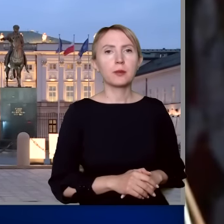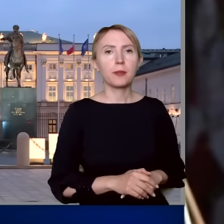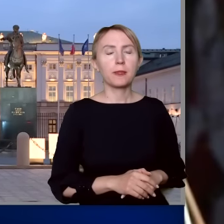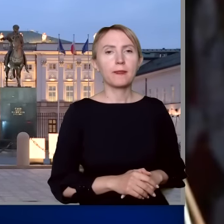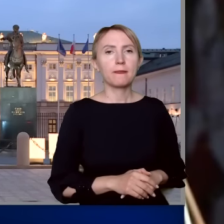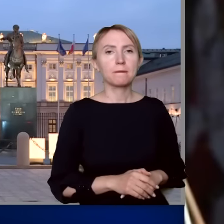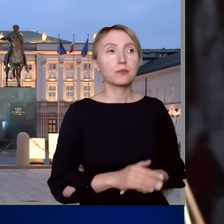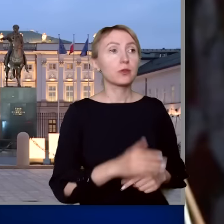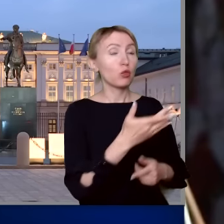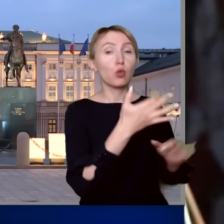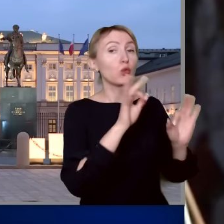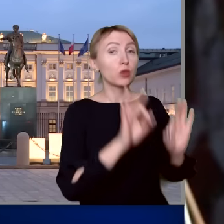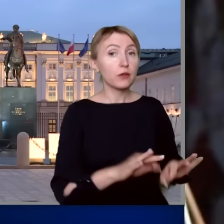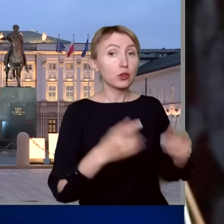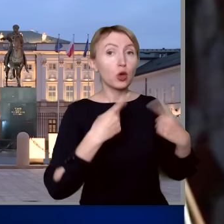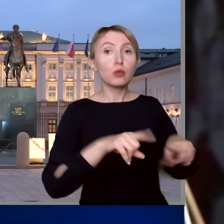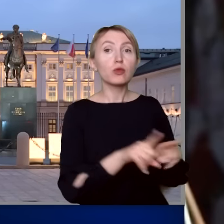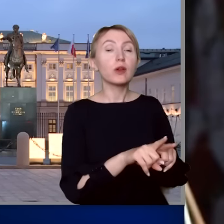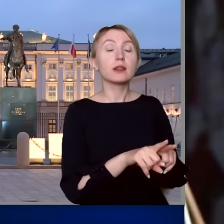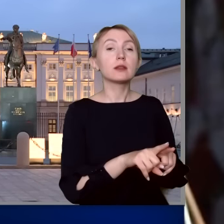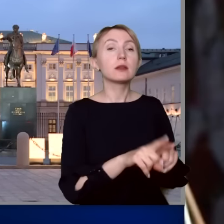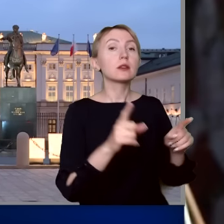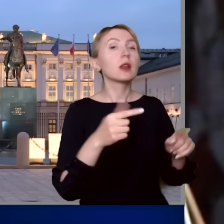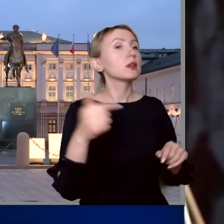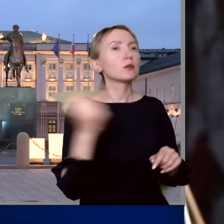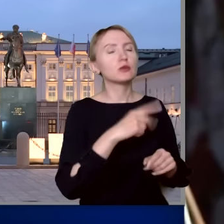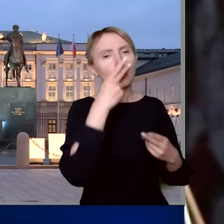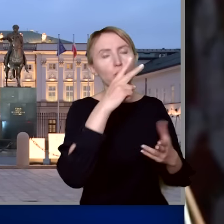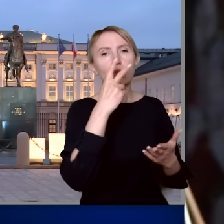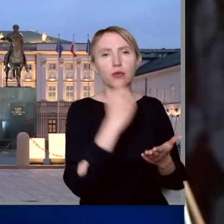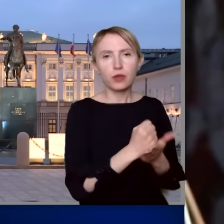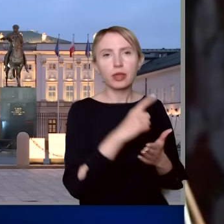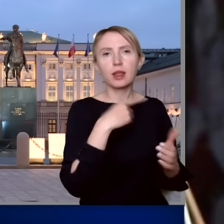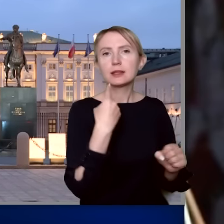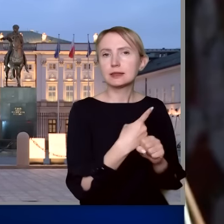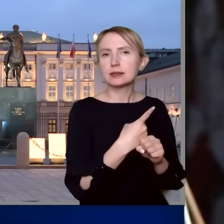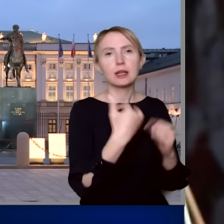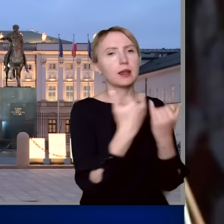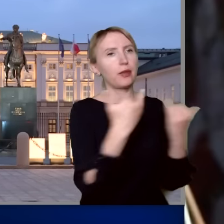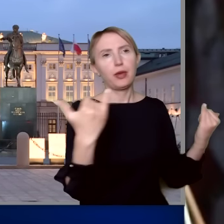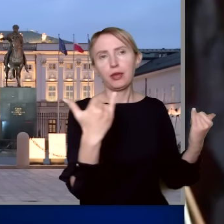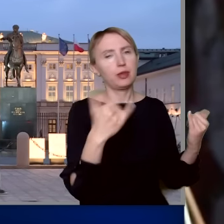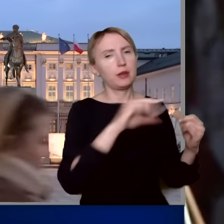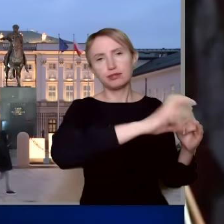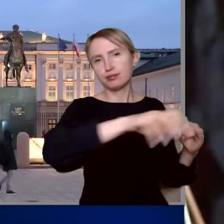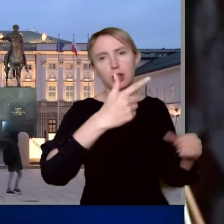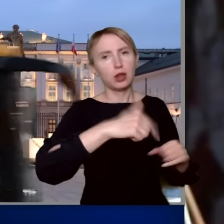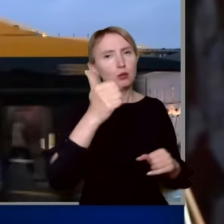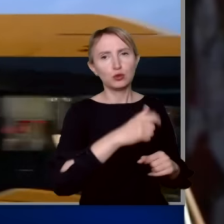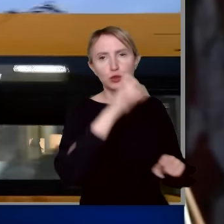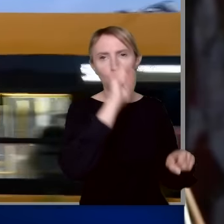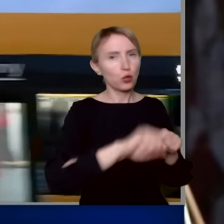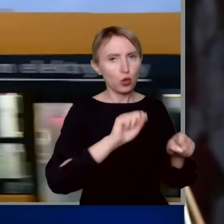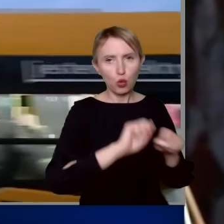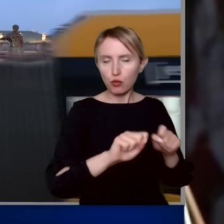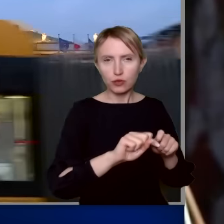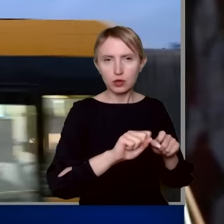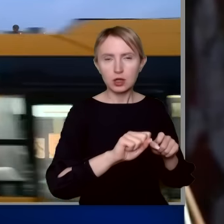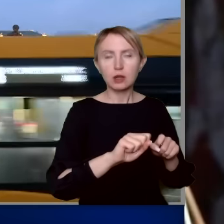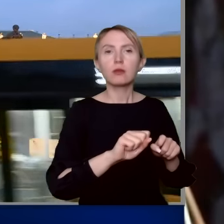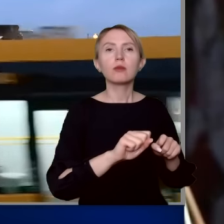uniewinniony obywatel nie potrzebuje potwierdzania tej decyzji przez jakikolwiek jeszcze organ. Nikt tego nie kontroluje, nikt tego nie